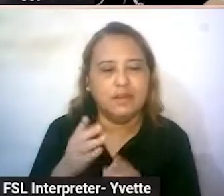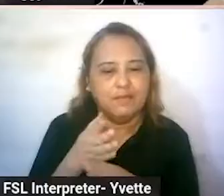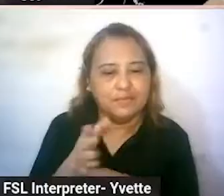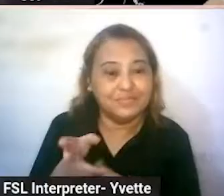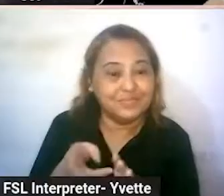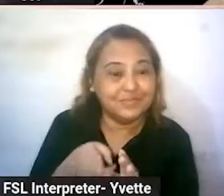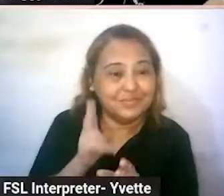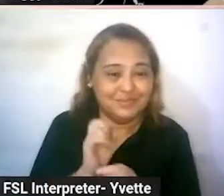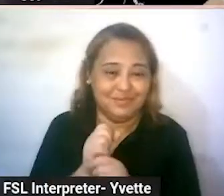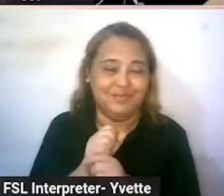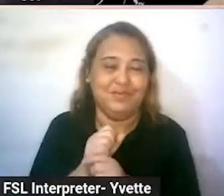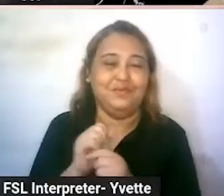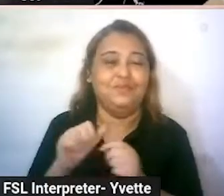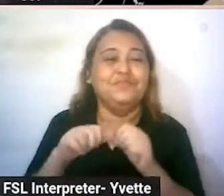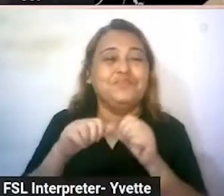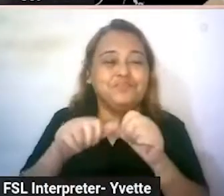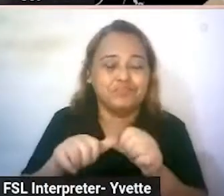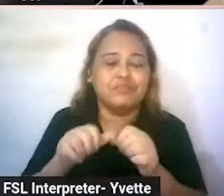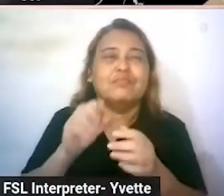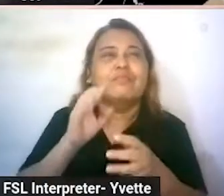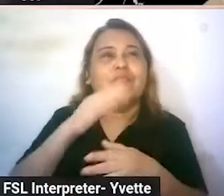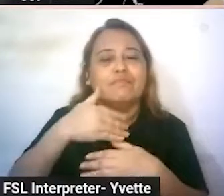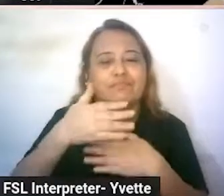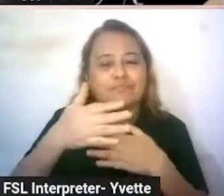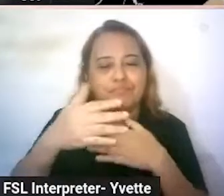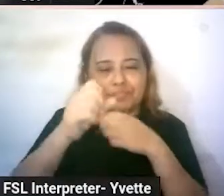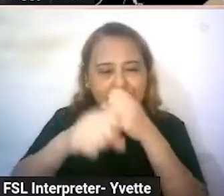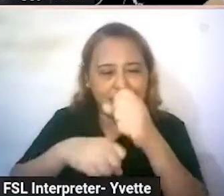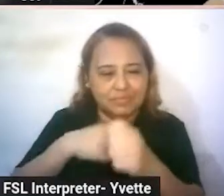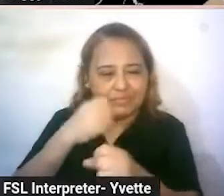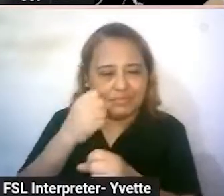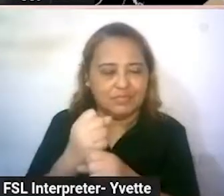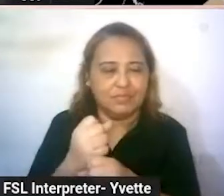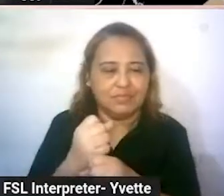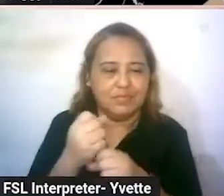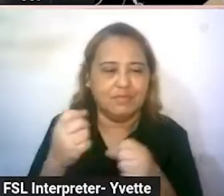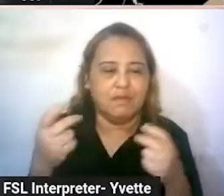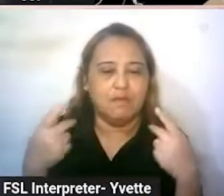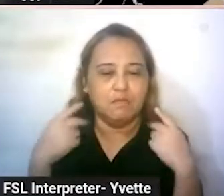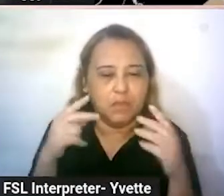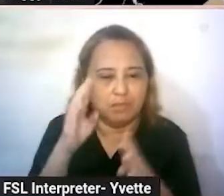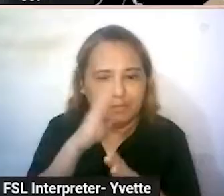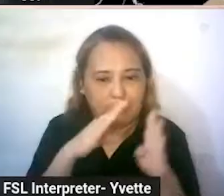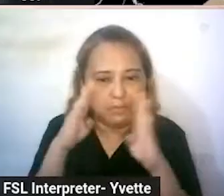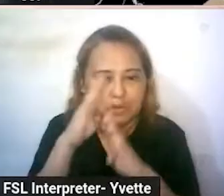ito. So after a year, nagkaroon kami ng problem with the school.